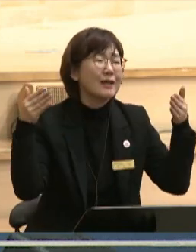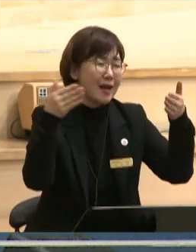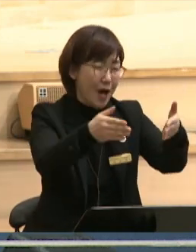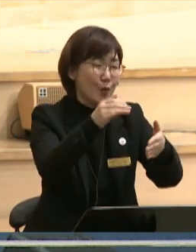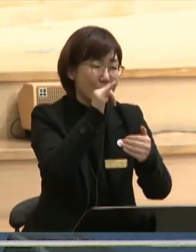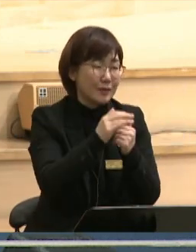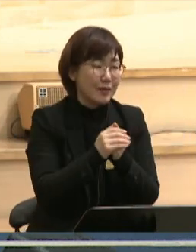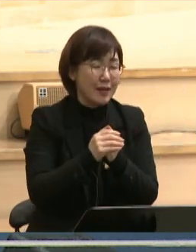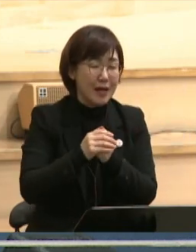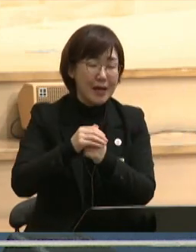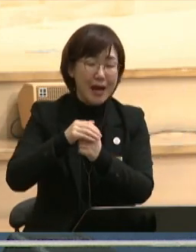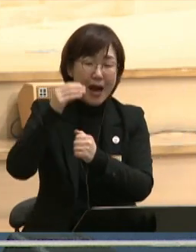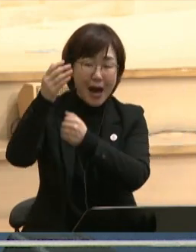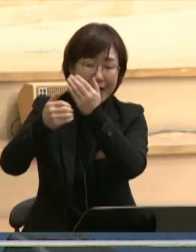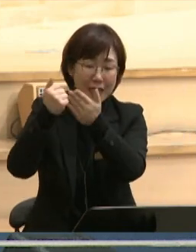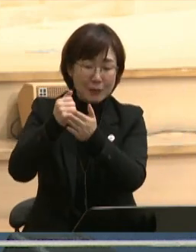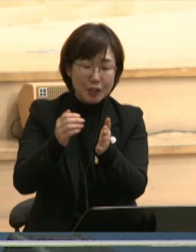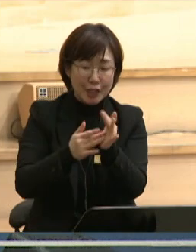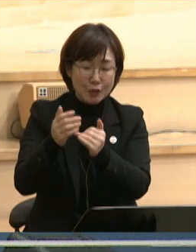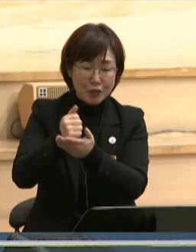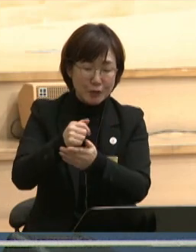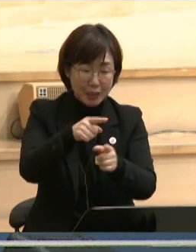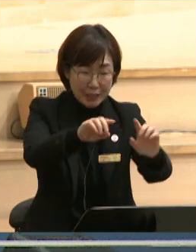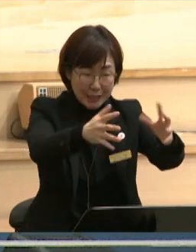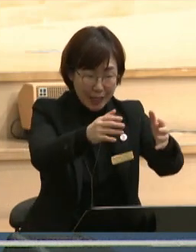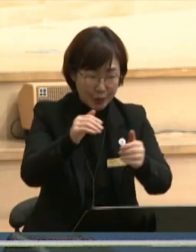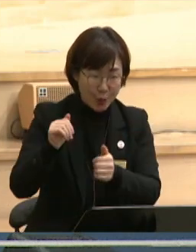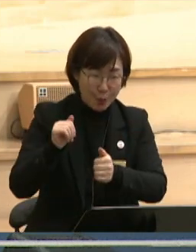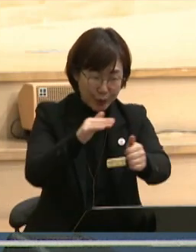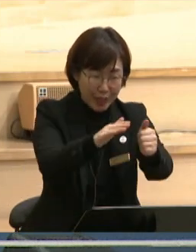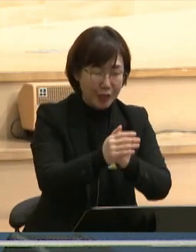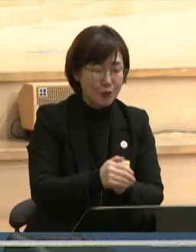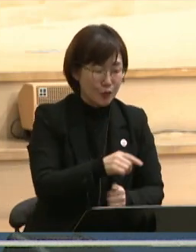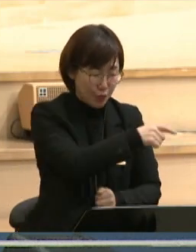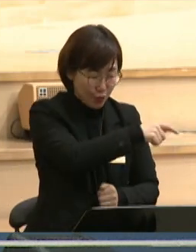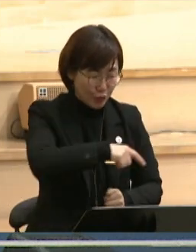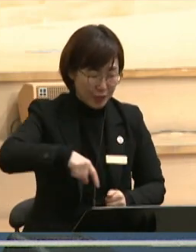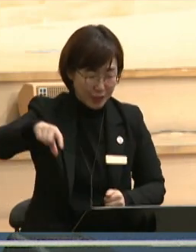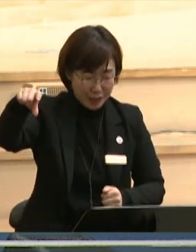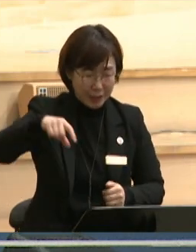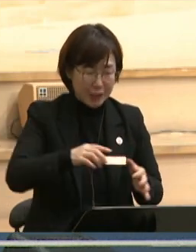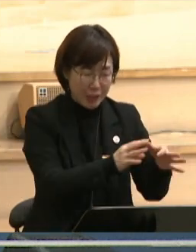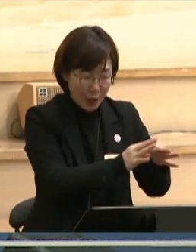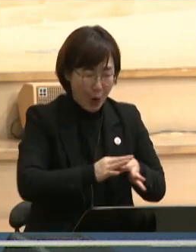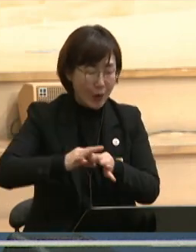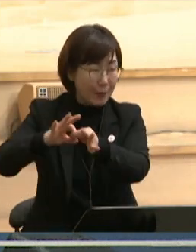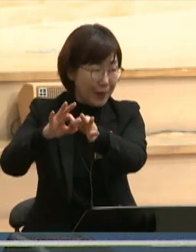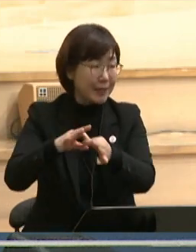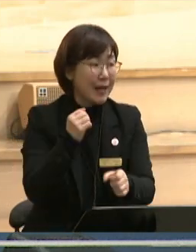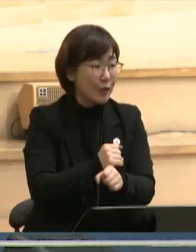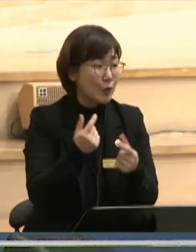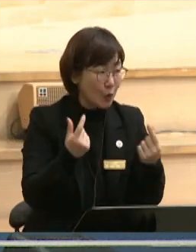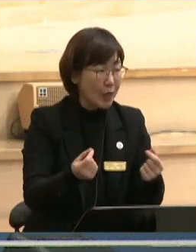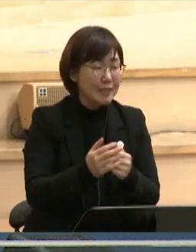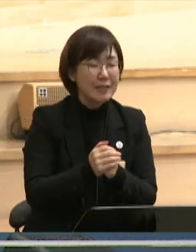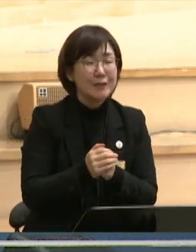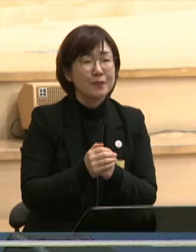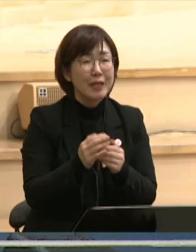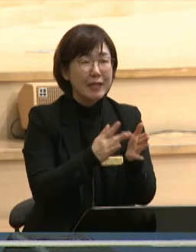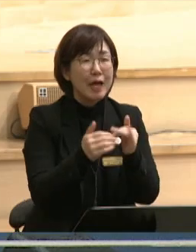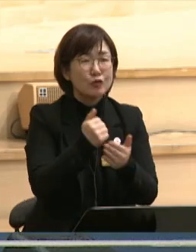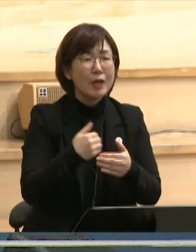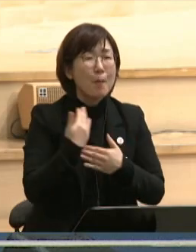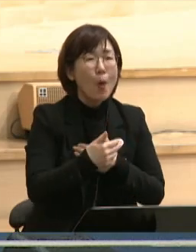세상에 보내셔서 우리와 하나님을 연합시키셨듯이 예수님의 몸인 교회도 세상에 보내셔서